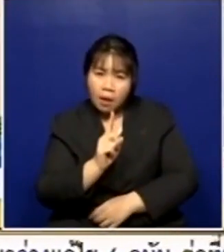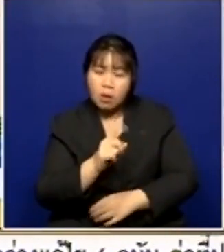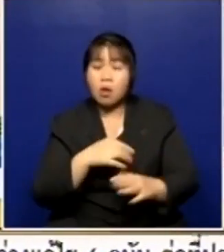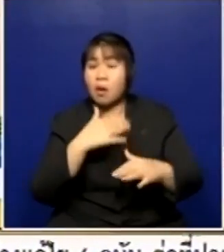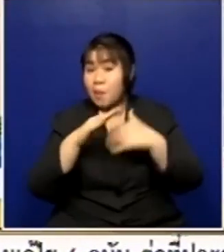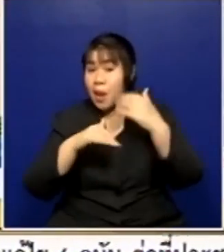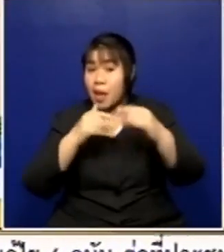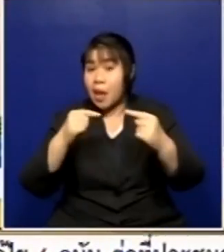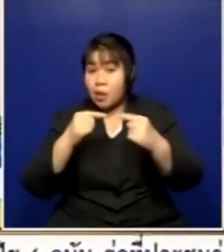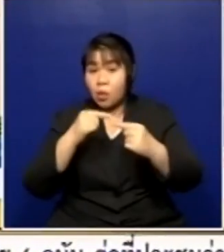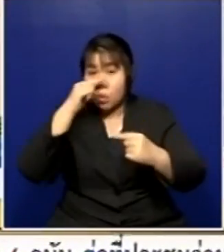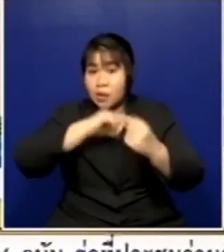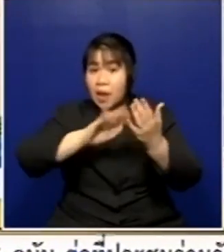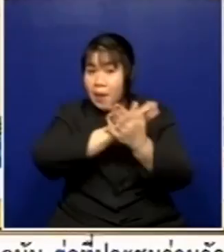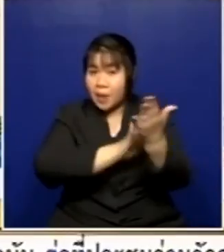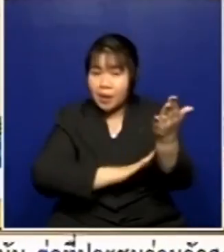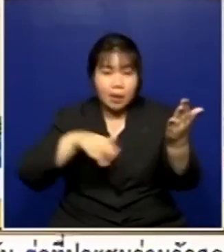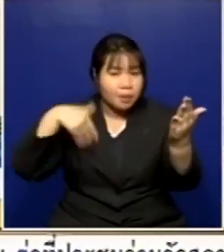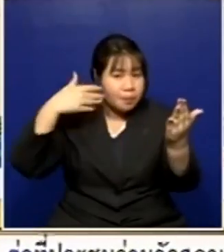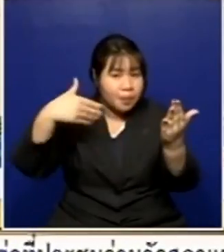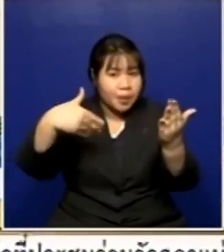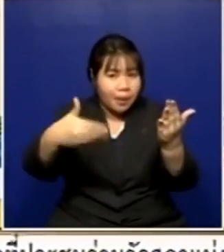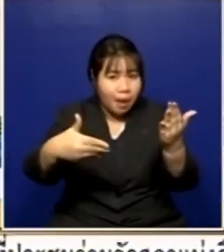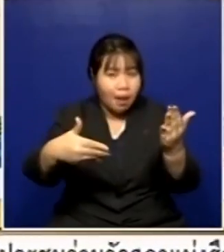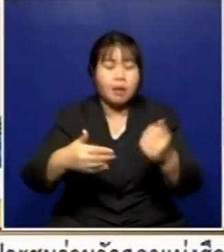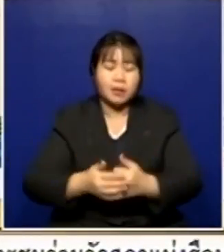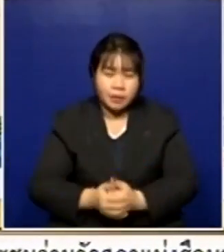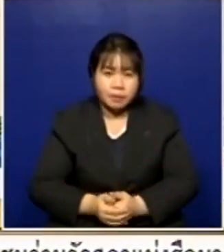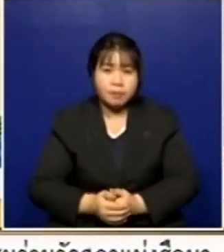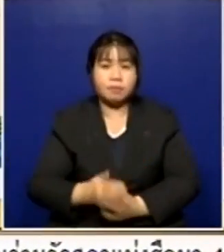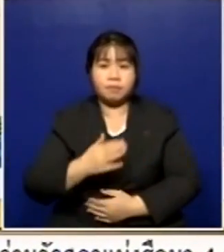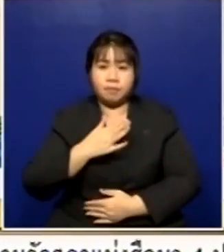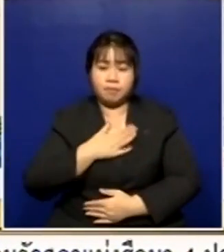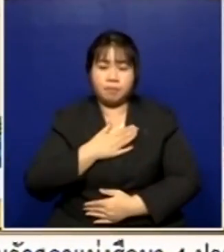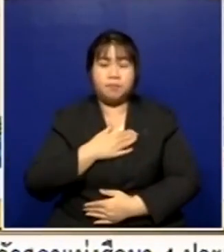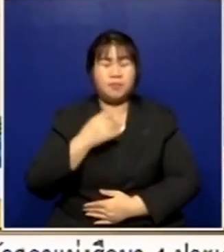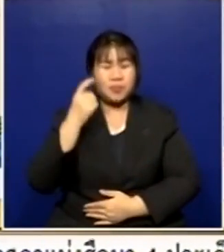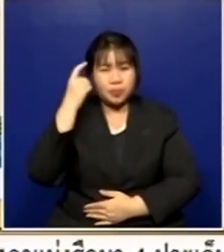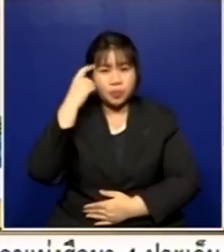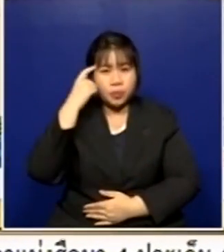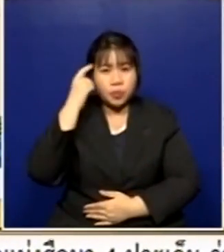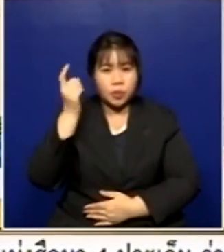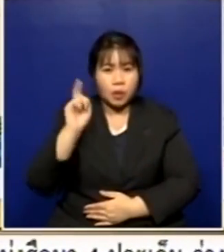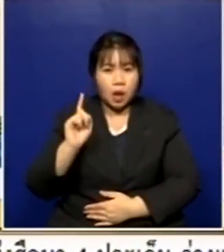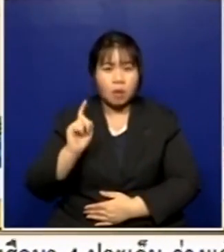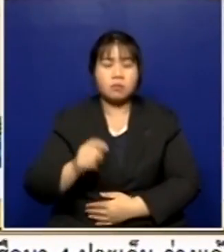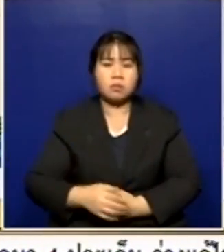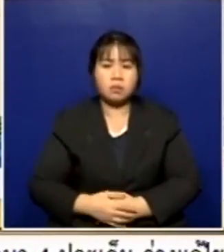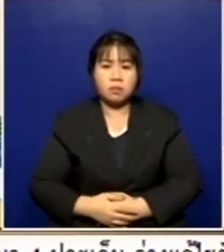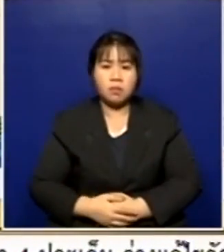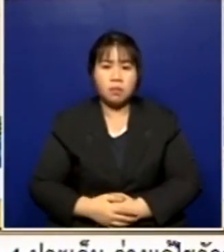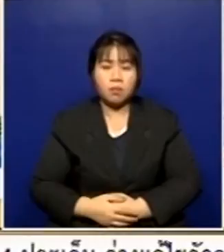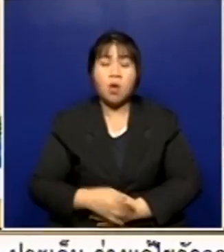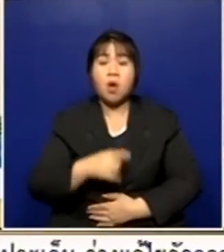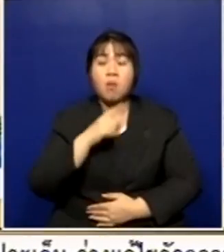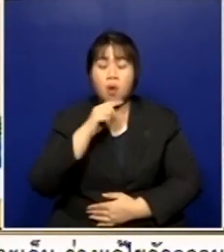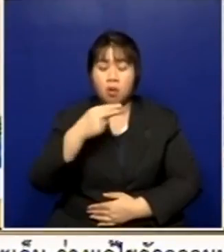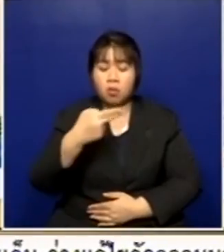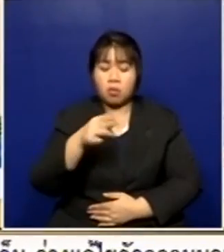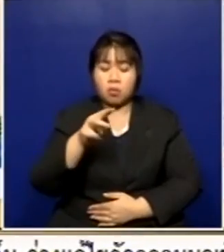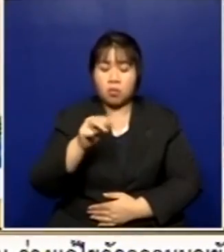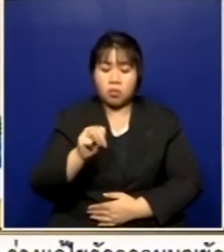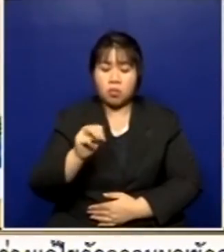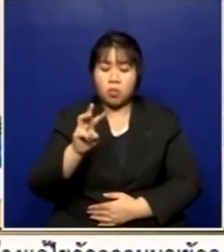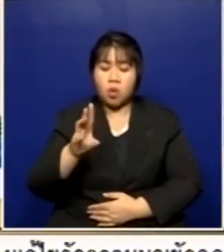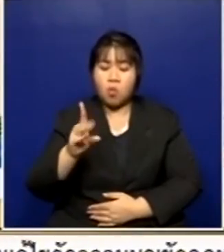ประเทศไปไปขนาดแล้วเองก็ไม่ได้คิดว่าและมันยังเมื่อเช้ามัน